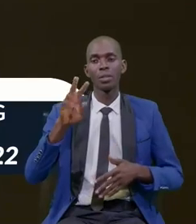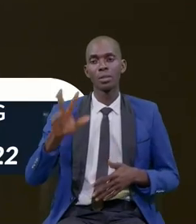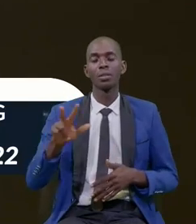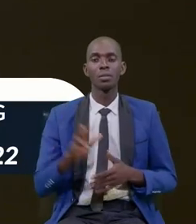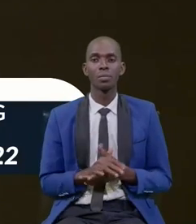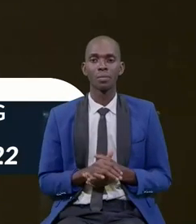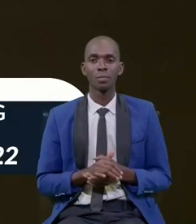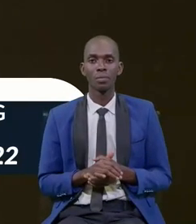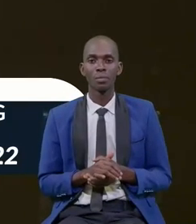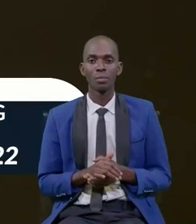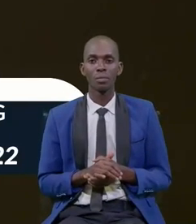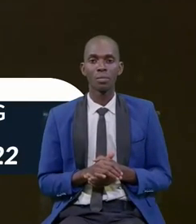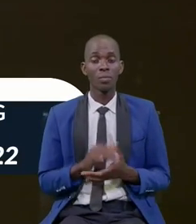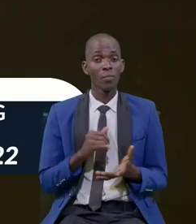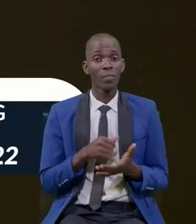verset